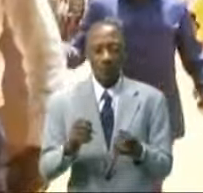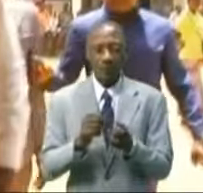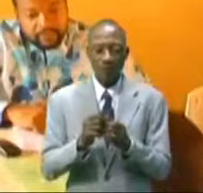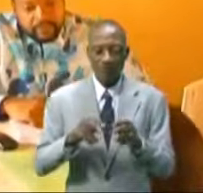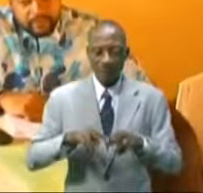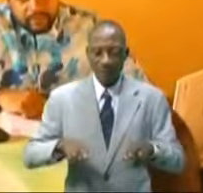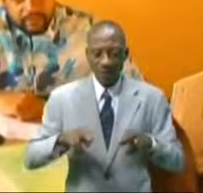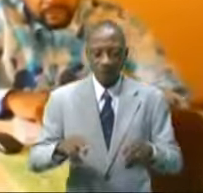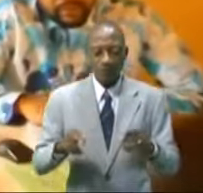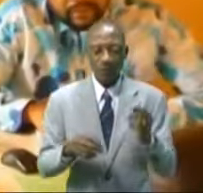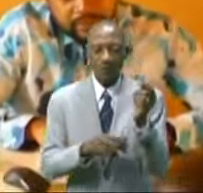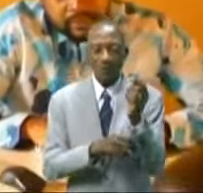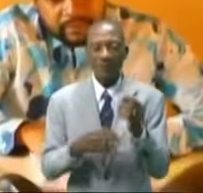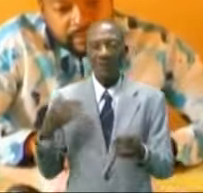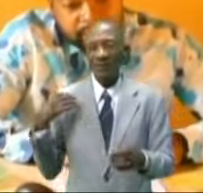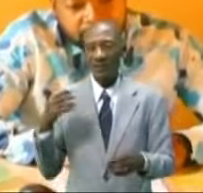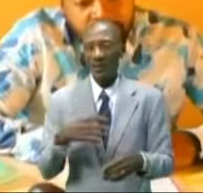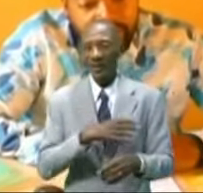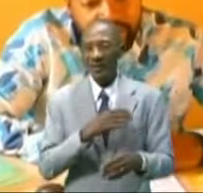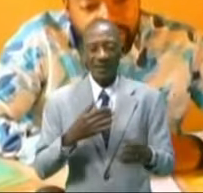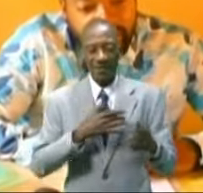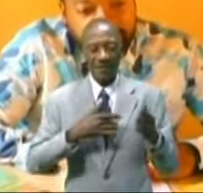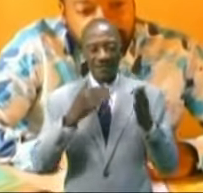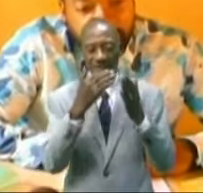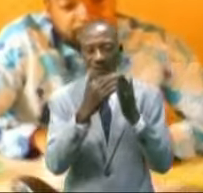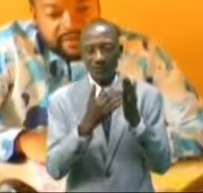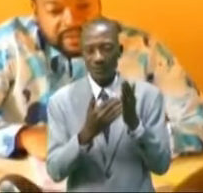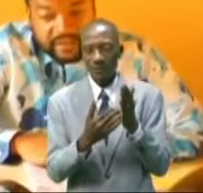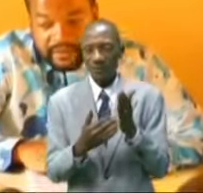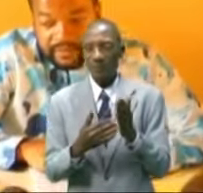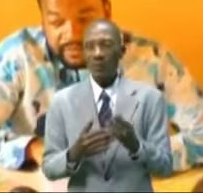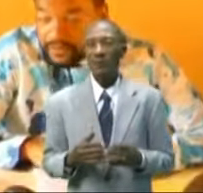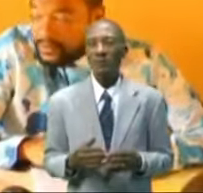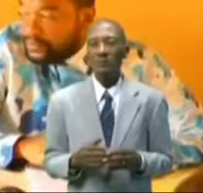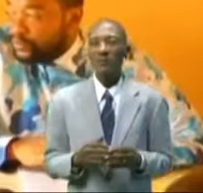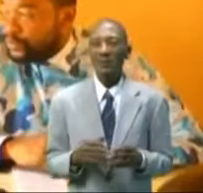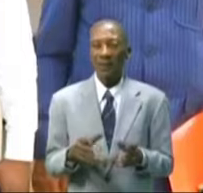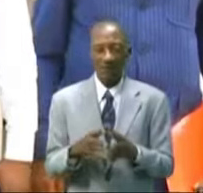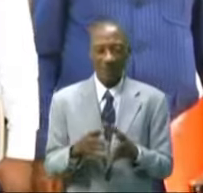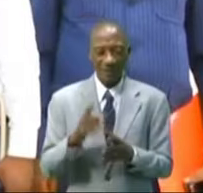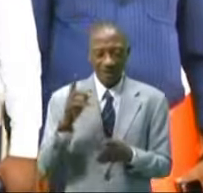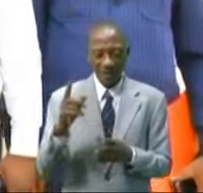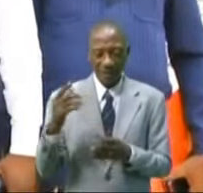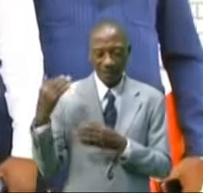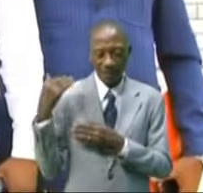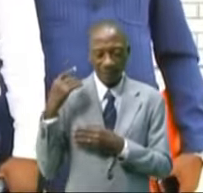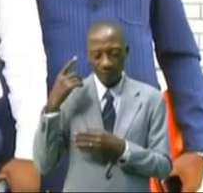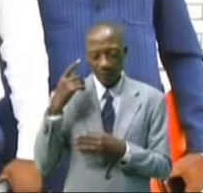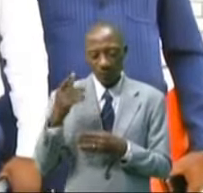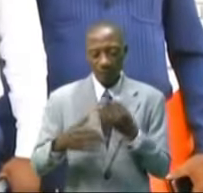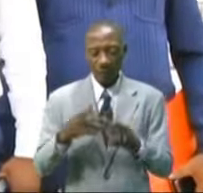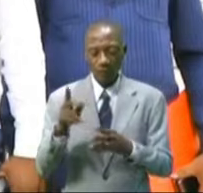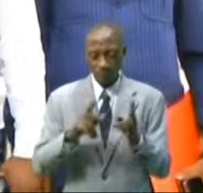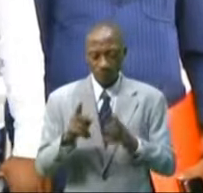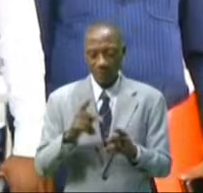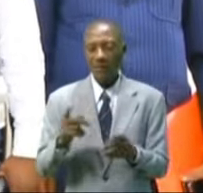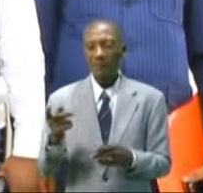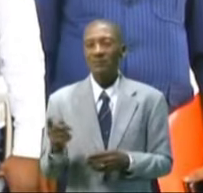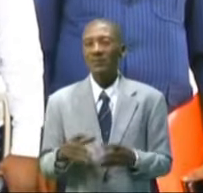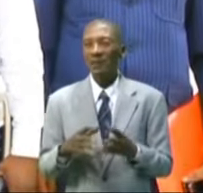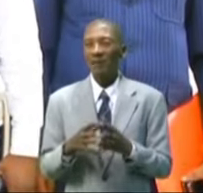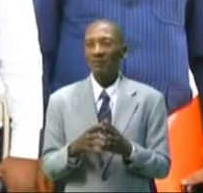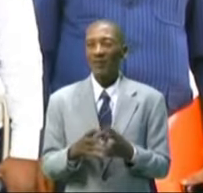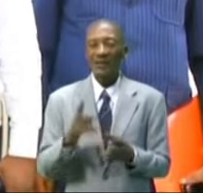l'État et recensement venait du ministère de la fonction publique, Justin Mutumosi, accompagné du coordonnateur provincial du projet